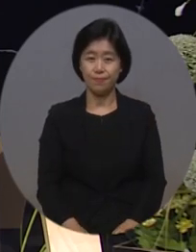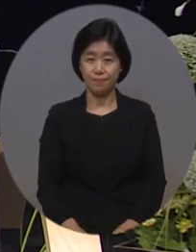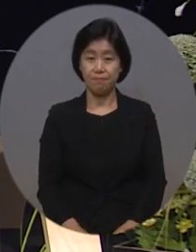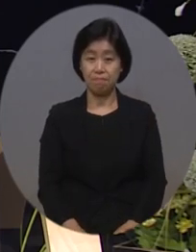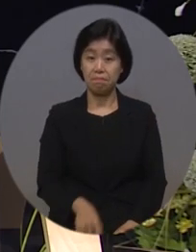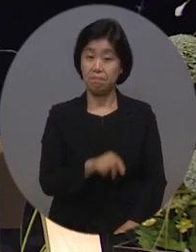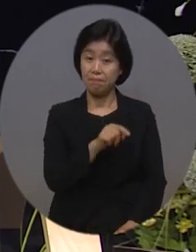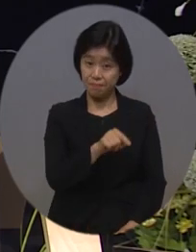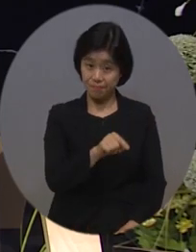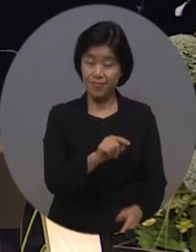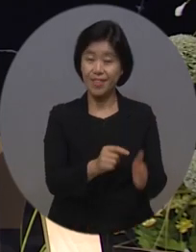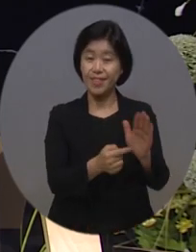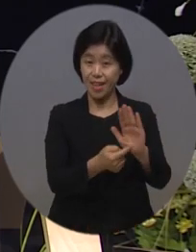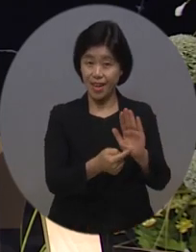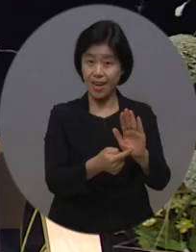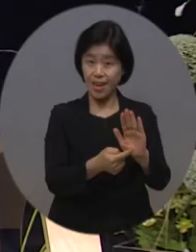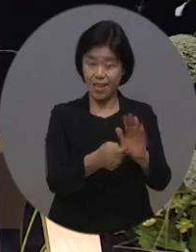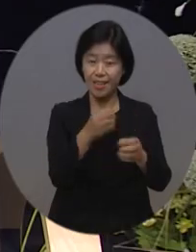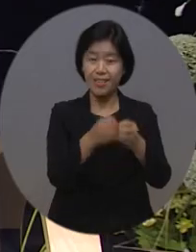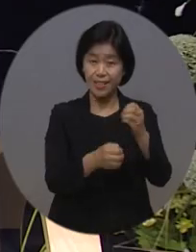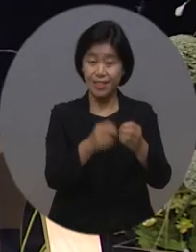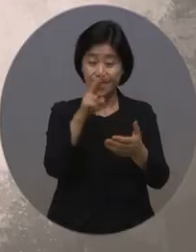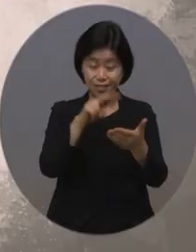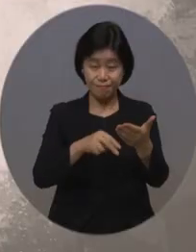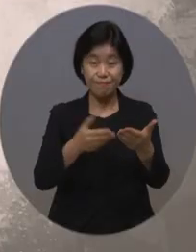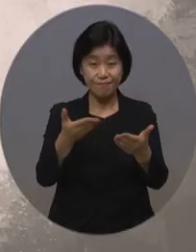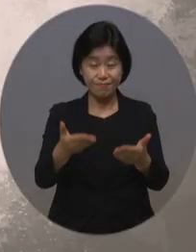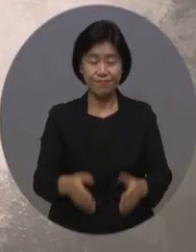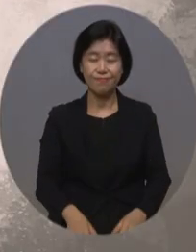그 작품을 낭송으로 만나보시겠습니다.